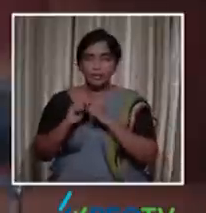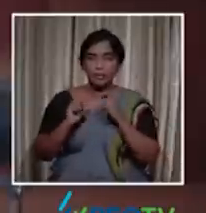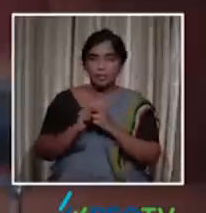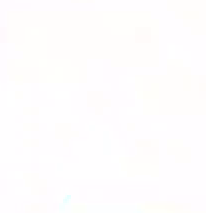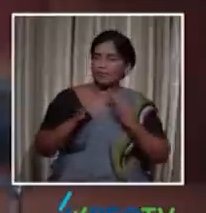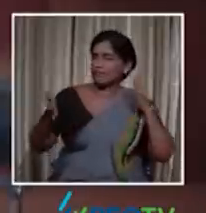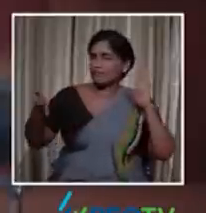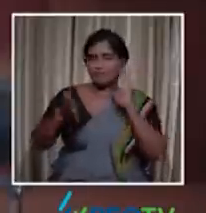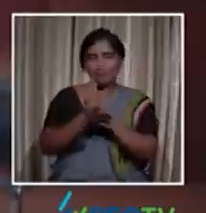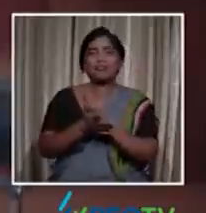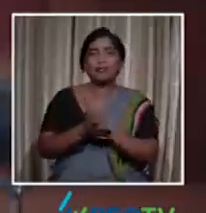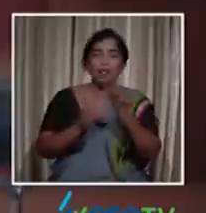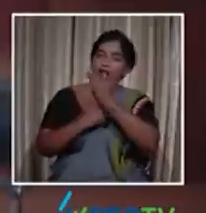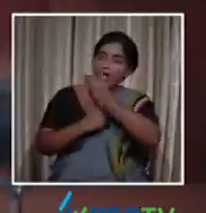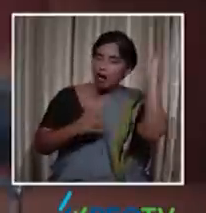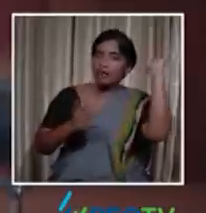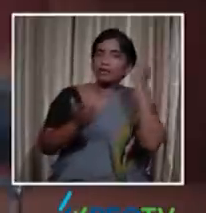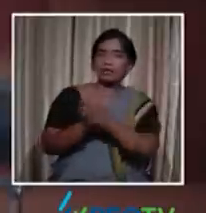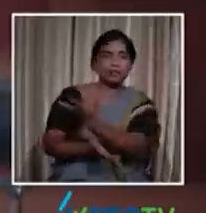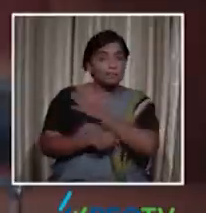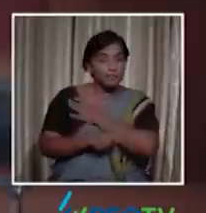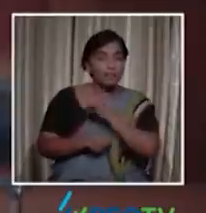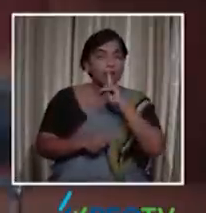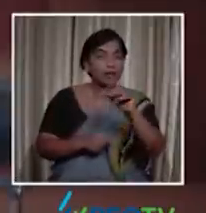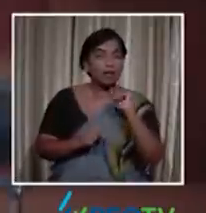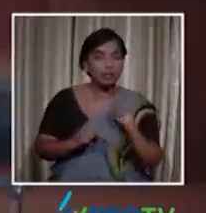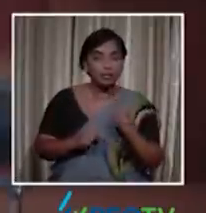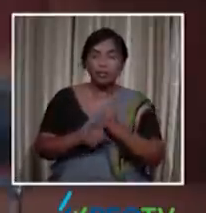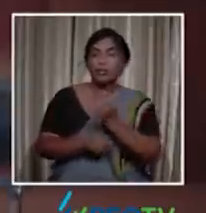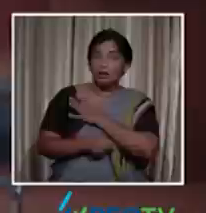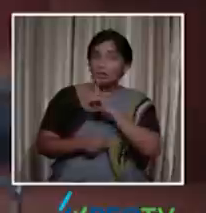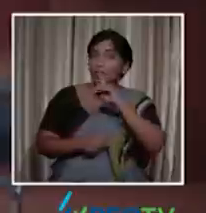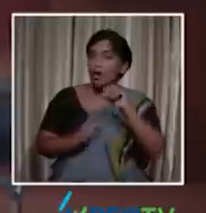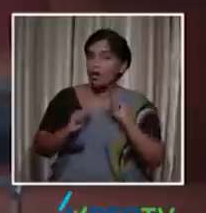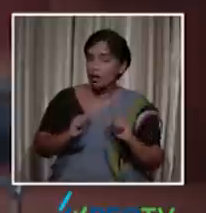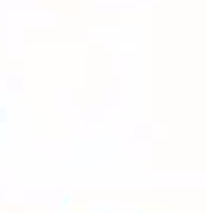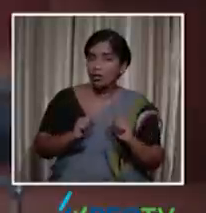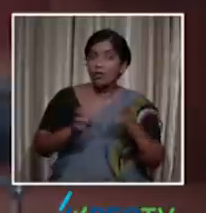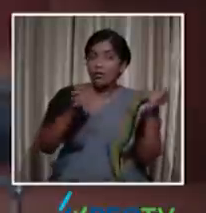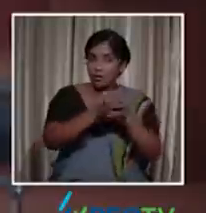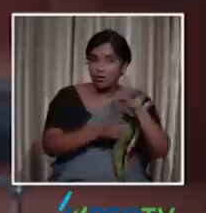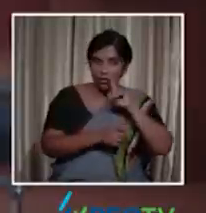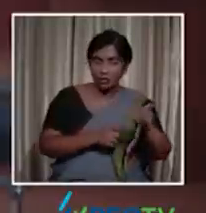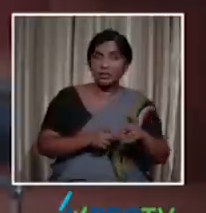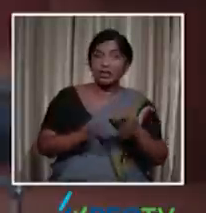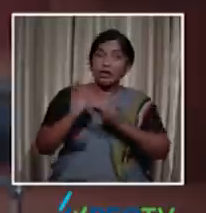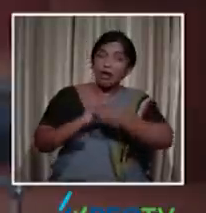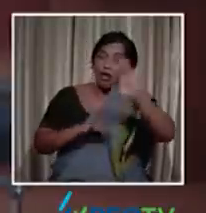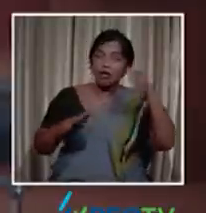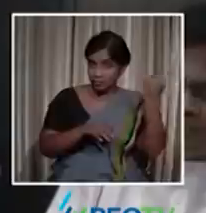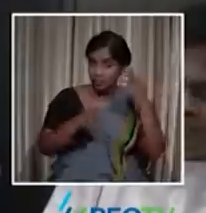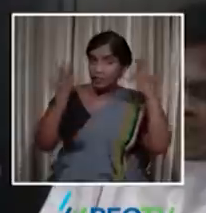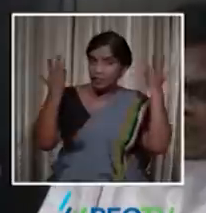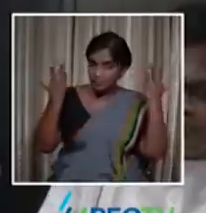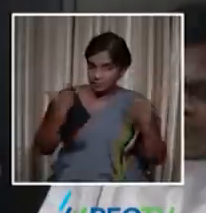බිත්තියට මෙහෙත් කරලා, ඉල්ලා අස්වීමේ ලියුම ගෙන්නගත්ත ගෝඨාභය කියලා. ගෝඨාභය රාජපක්ෂ කියන්නේ මොකද්ද? ඒ කඳවුර කියනවා යන කෙනා හනුමන්ත වගේ ගිනි තියාගෙන